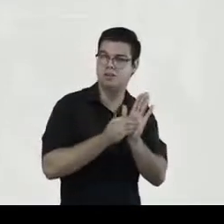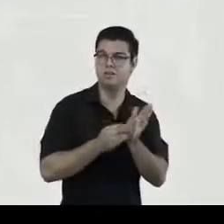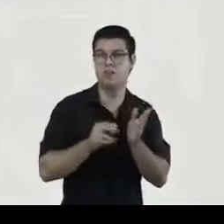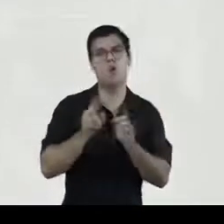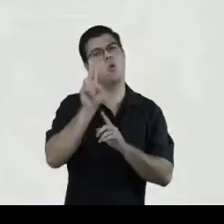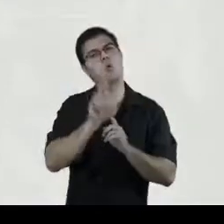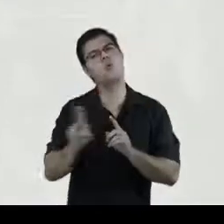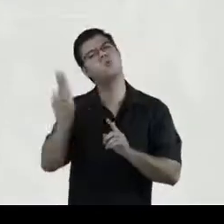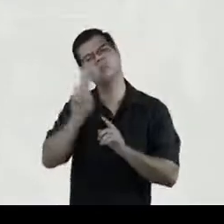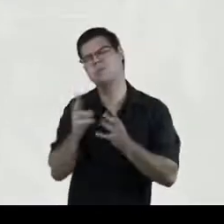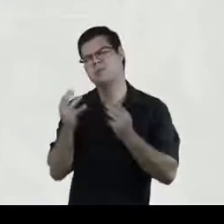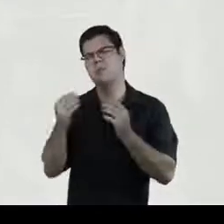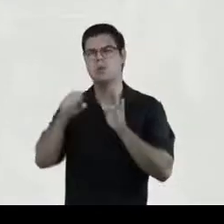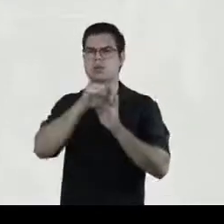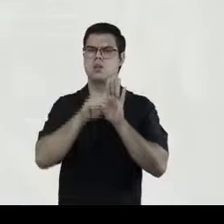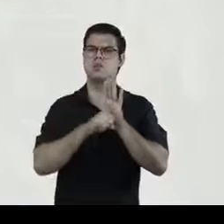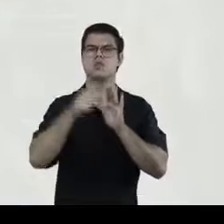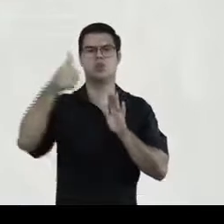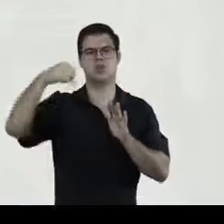Suivante.